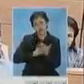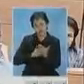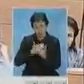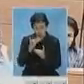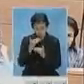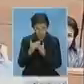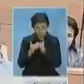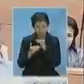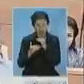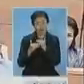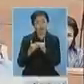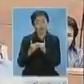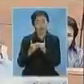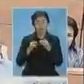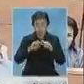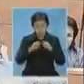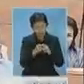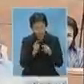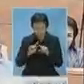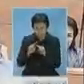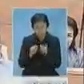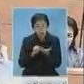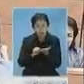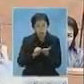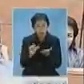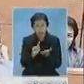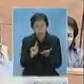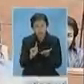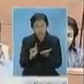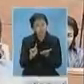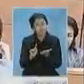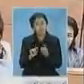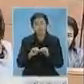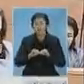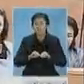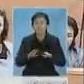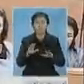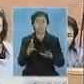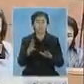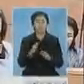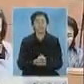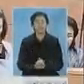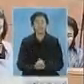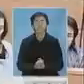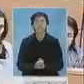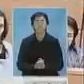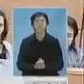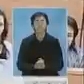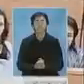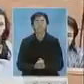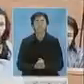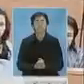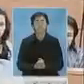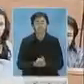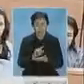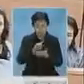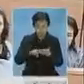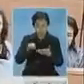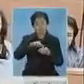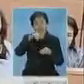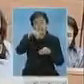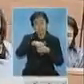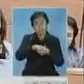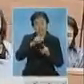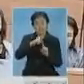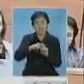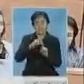ย้ายออกจากสถานการณ์วิกฤตได้อย่างไรหลังจากมีการเลือกตั้ง 3กรกฎาคม